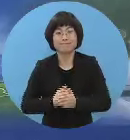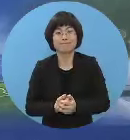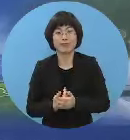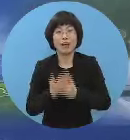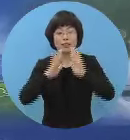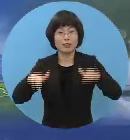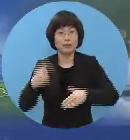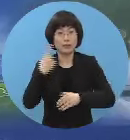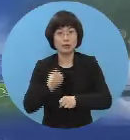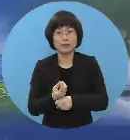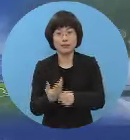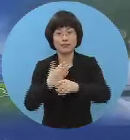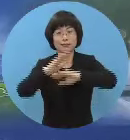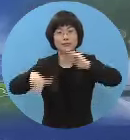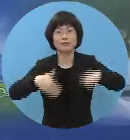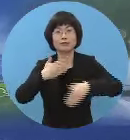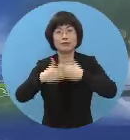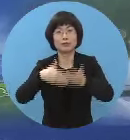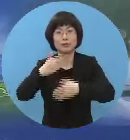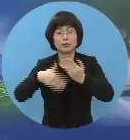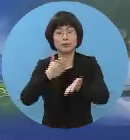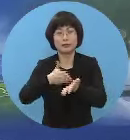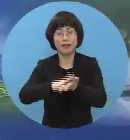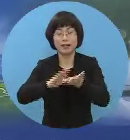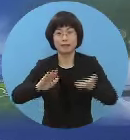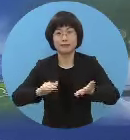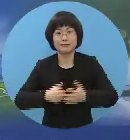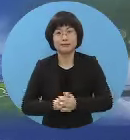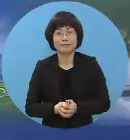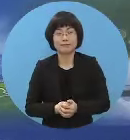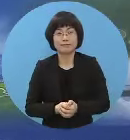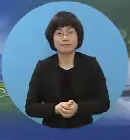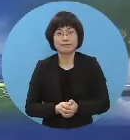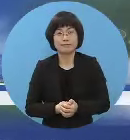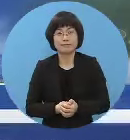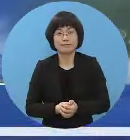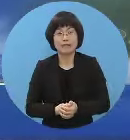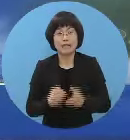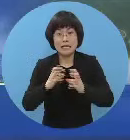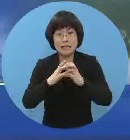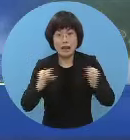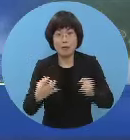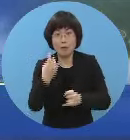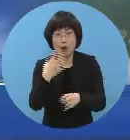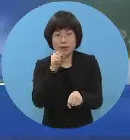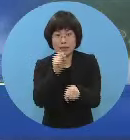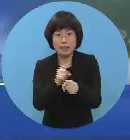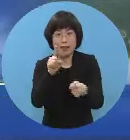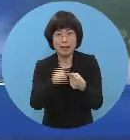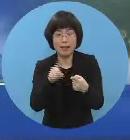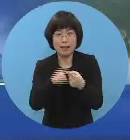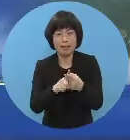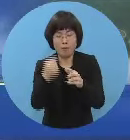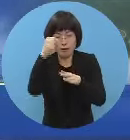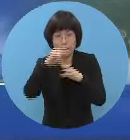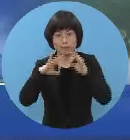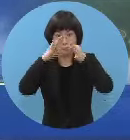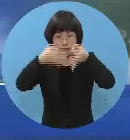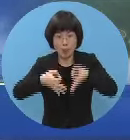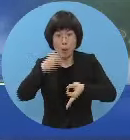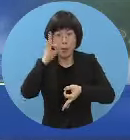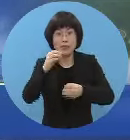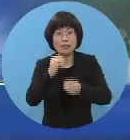여러분 안녕하십니까? 전라남도 소식을 전해드리는 생명의 땅 전남 도정뉴스입니다. 인간의 본성에 대해